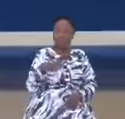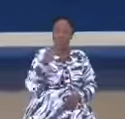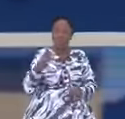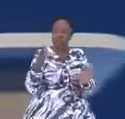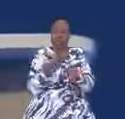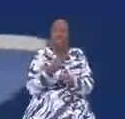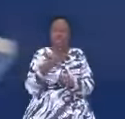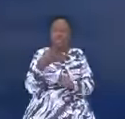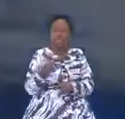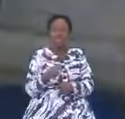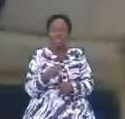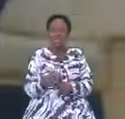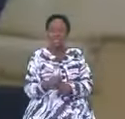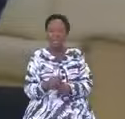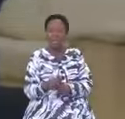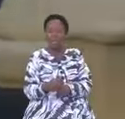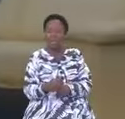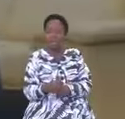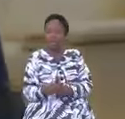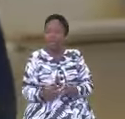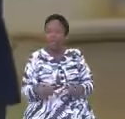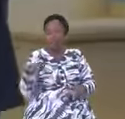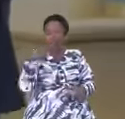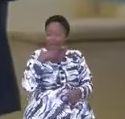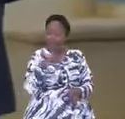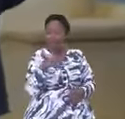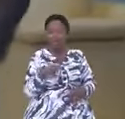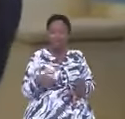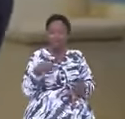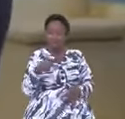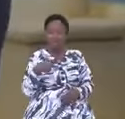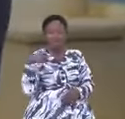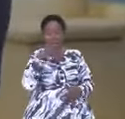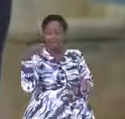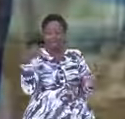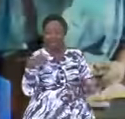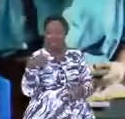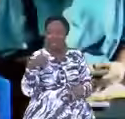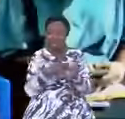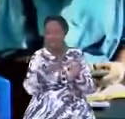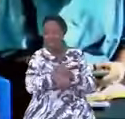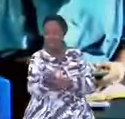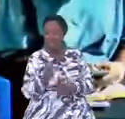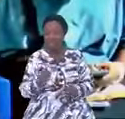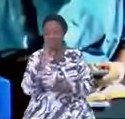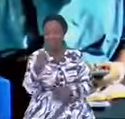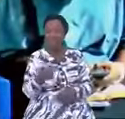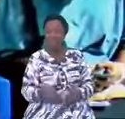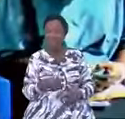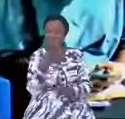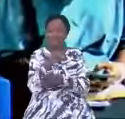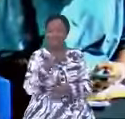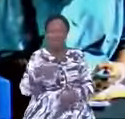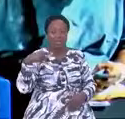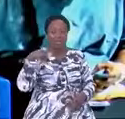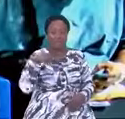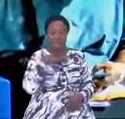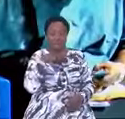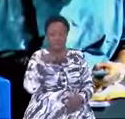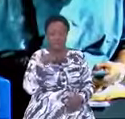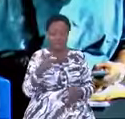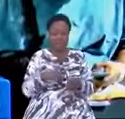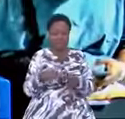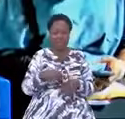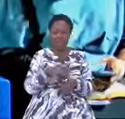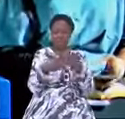personnes vos mères sont souillés et les jo différentes que nous faisons qui